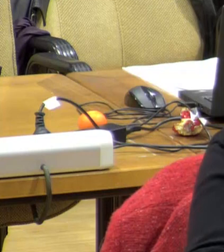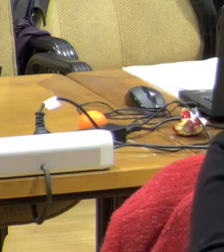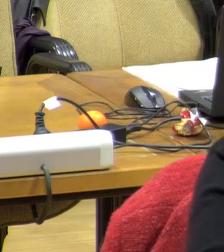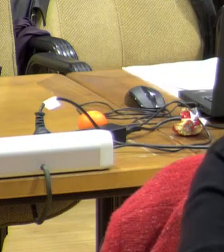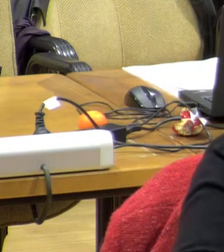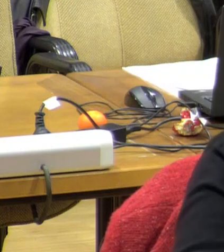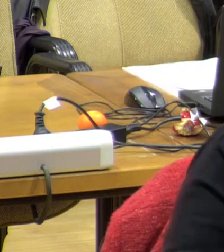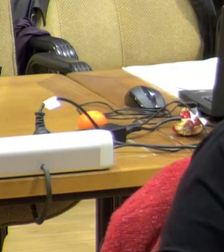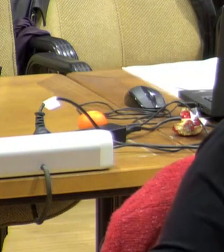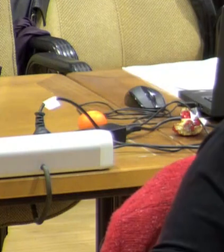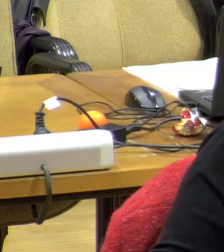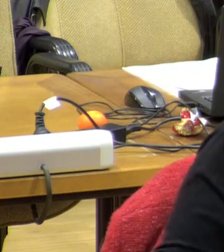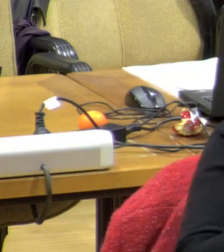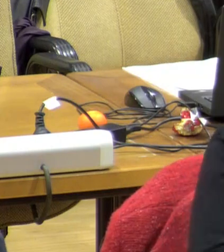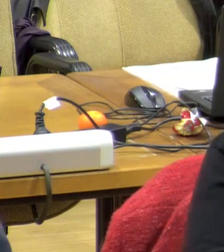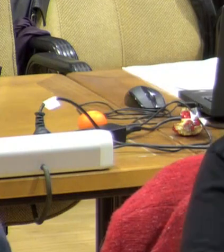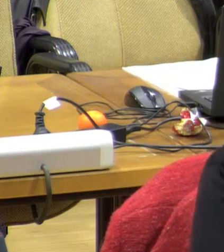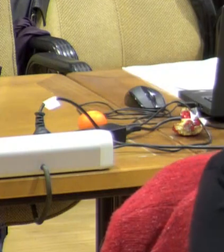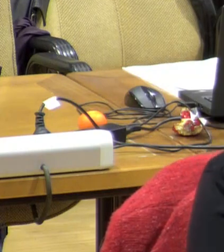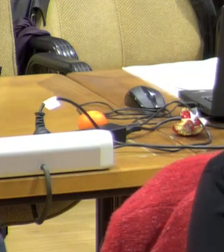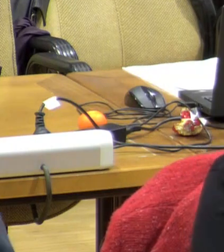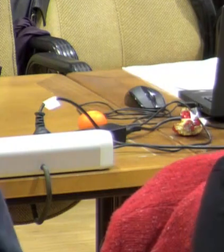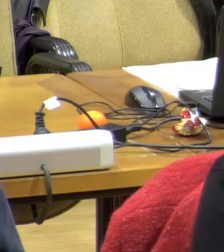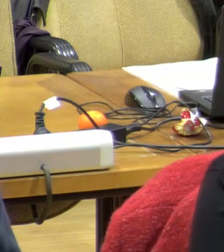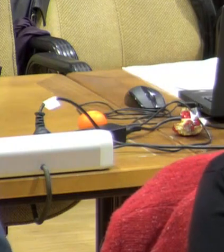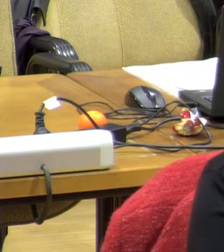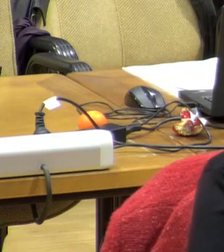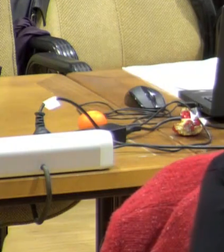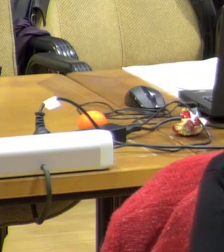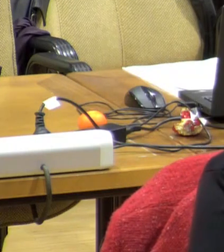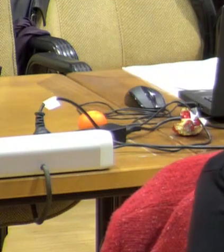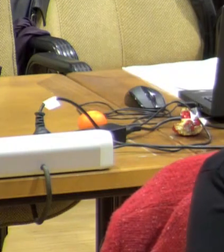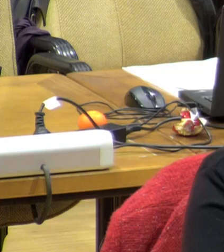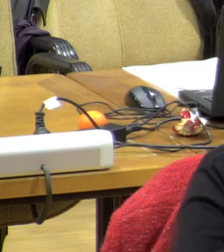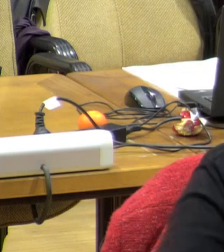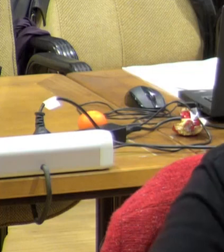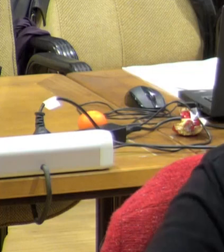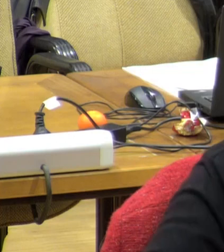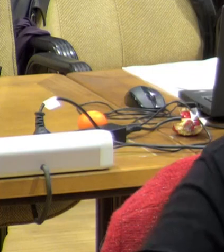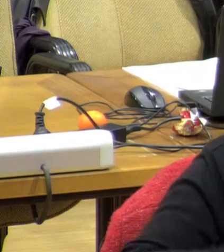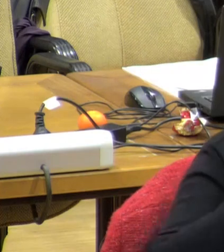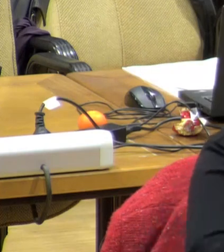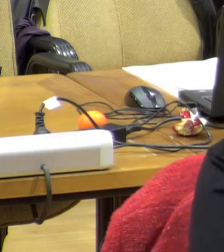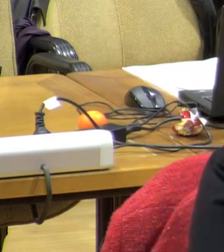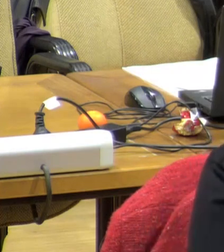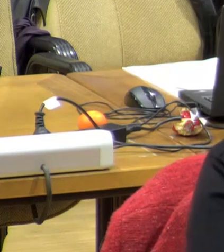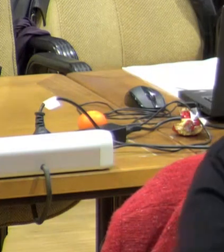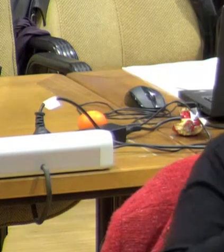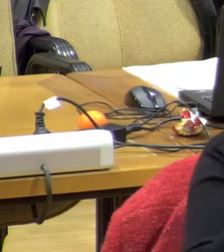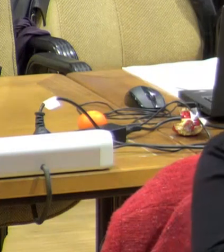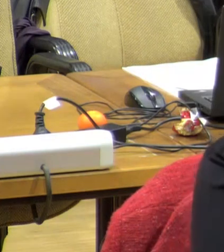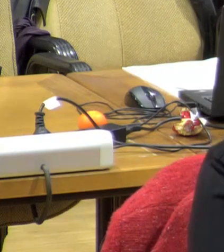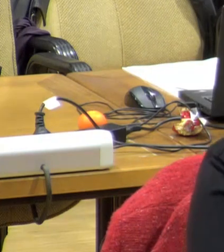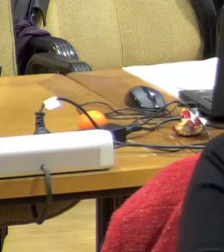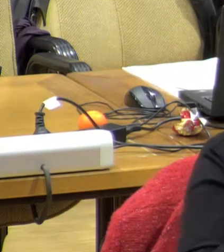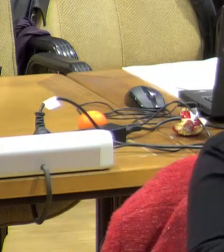d'évaluation et caetera et il y avait la délibération juste avant l'été avec la fabrique des petites utopies et les voisins du dessous là aussi on se met en convention d'objectifs